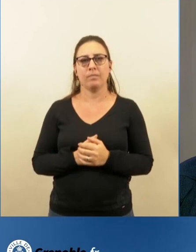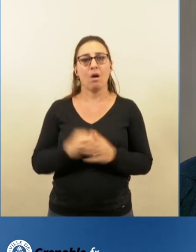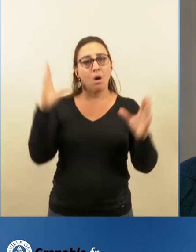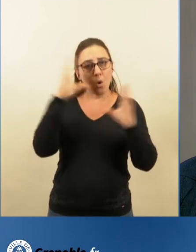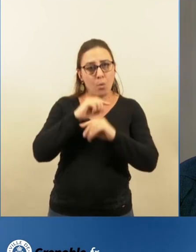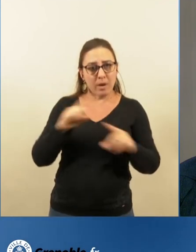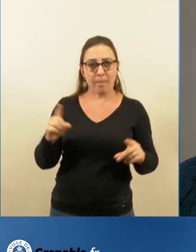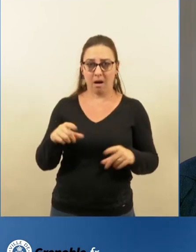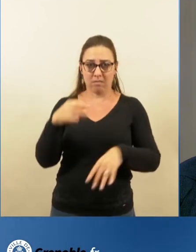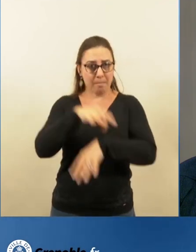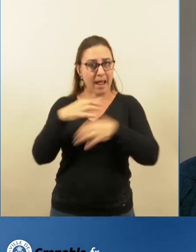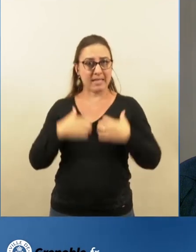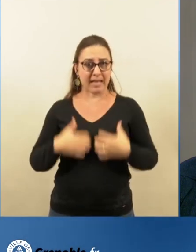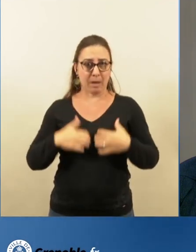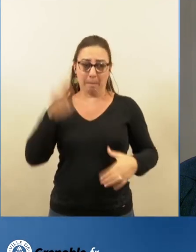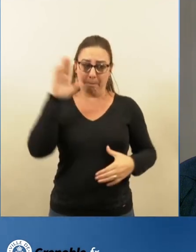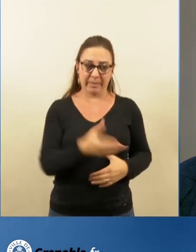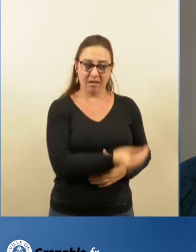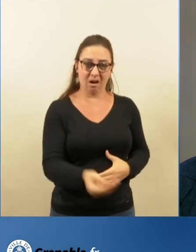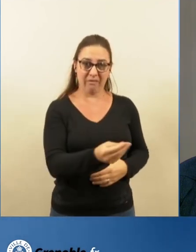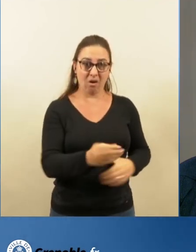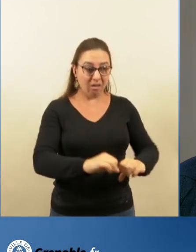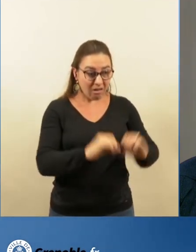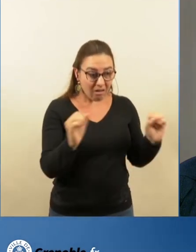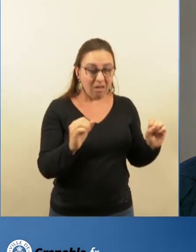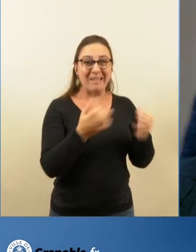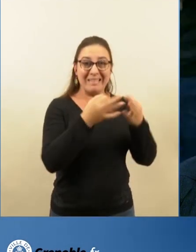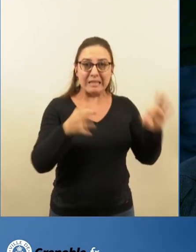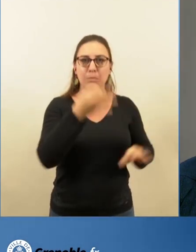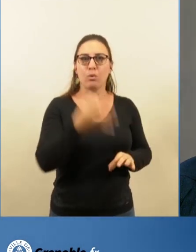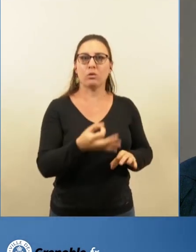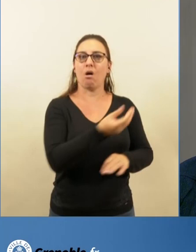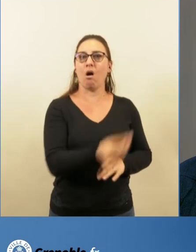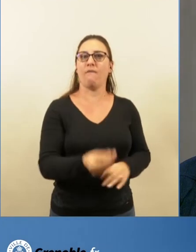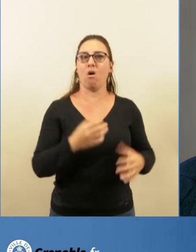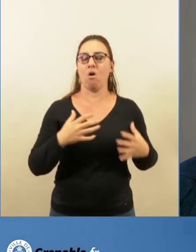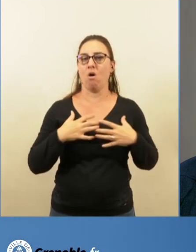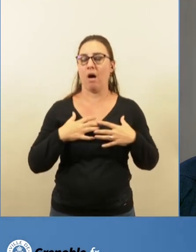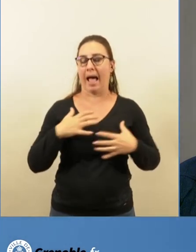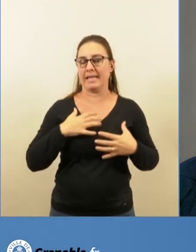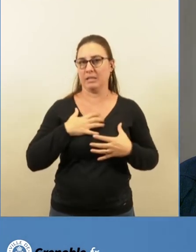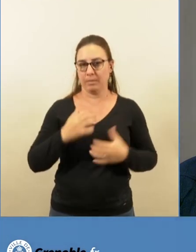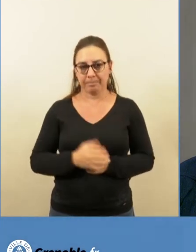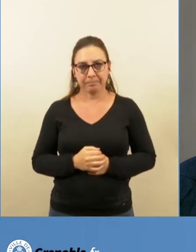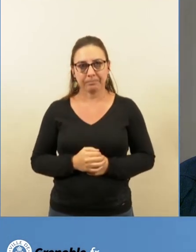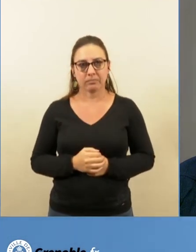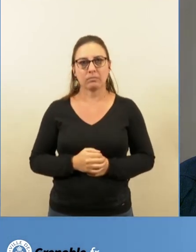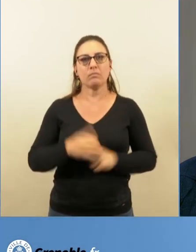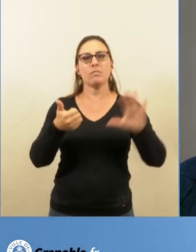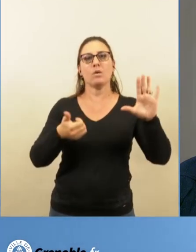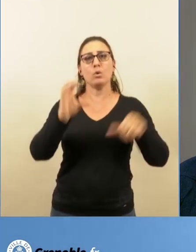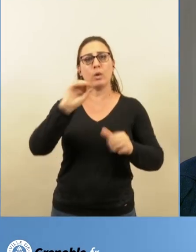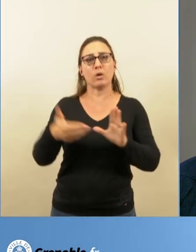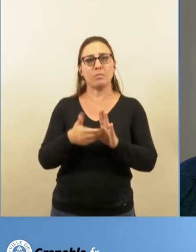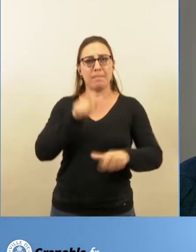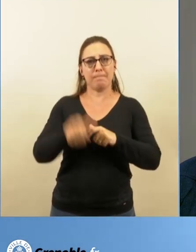respiratoire la plus présente chez les enfants 10% des enfants scolarisés dans notre pays vivent avec de l'asthme l'asthme c'est aussi 60 000